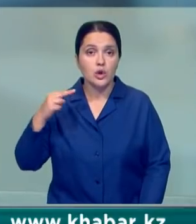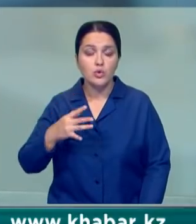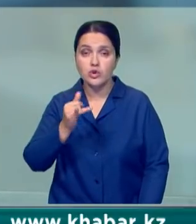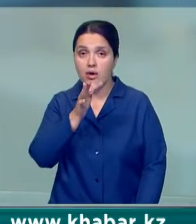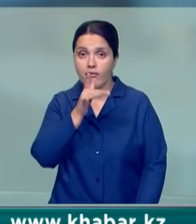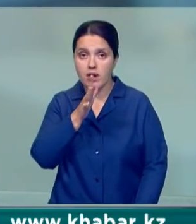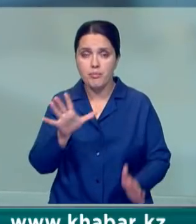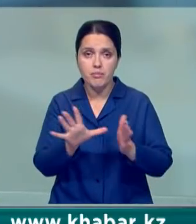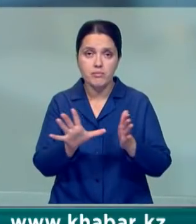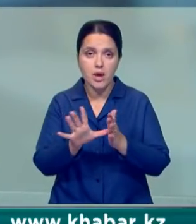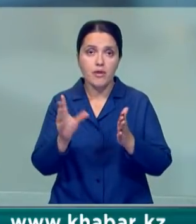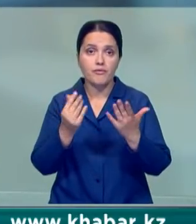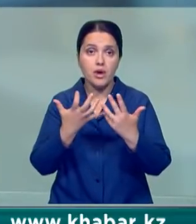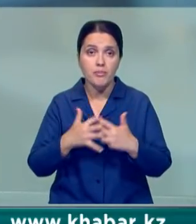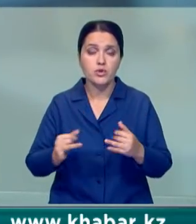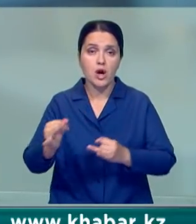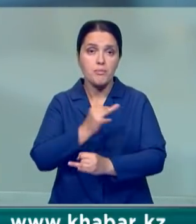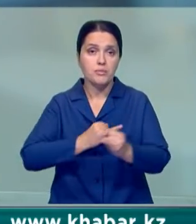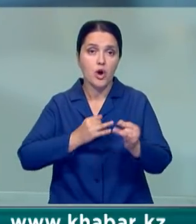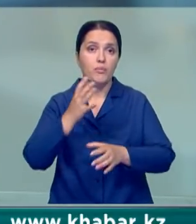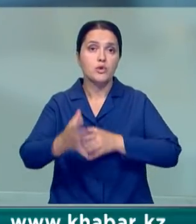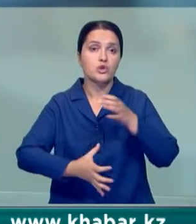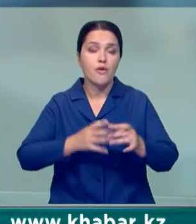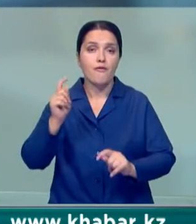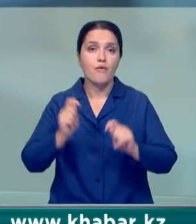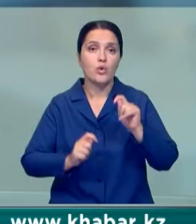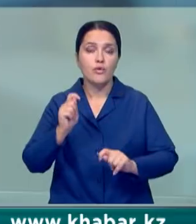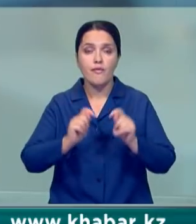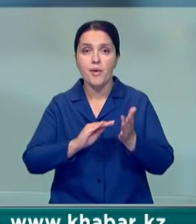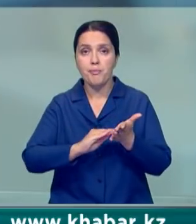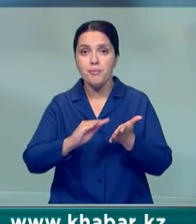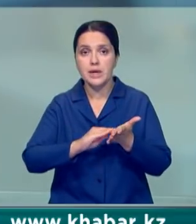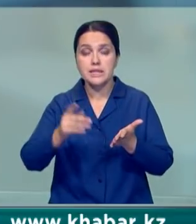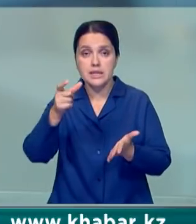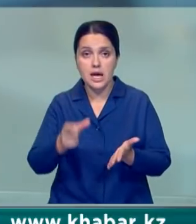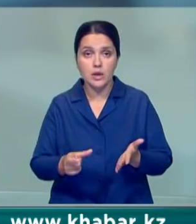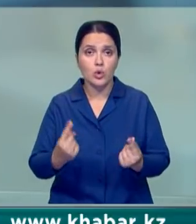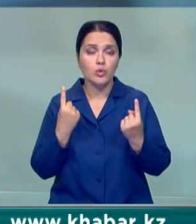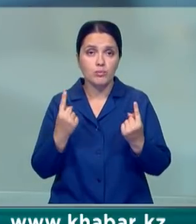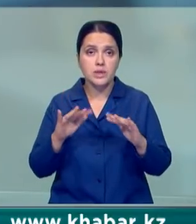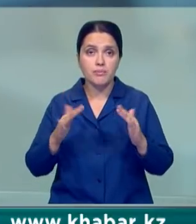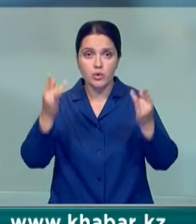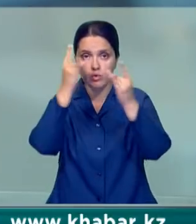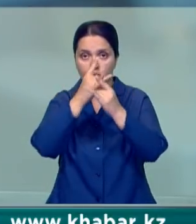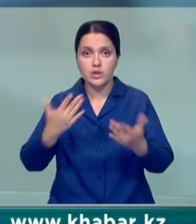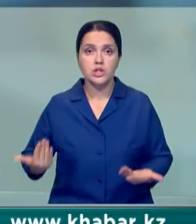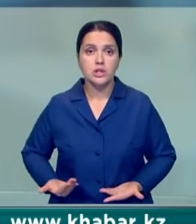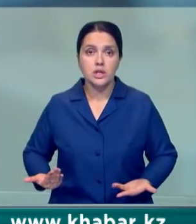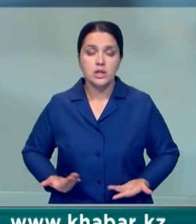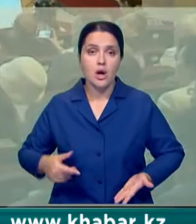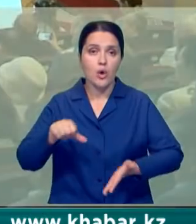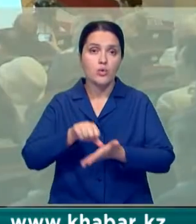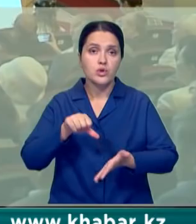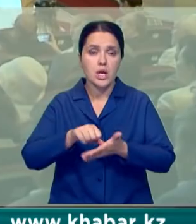эпоху глобализации сегодня обсуждают на международном форуме писателей в крупном события культурной жизни страны принимают участие